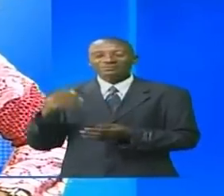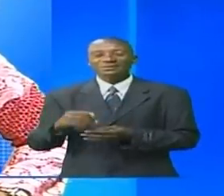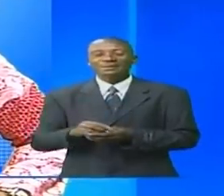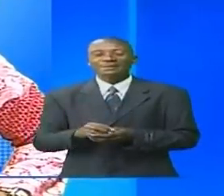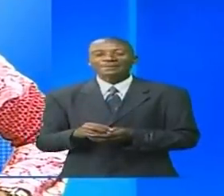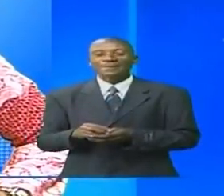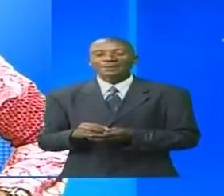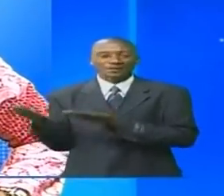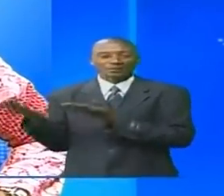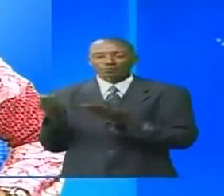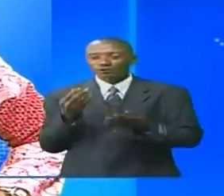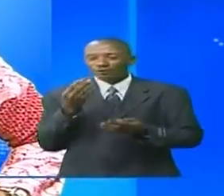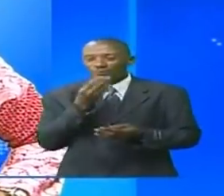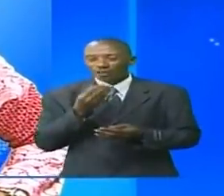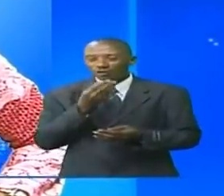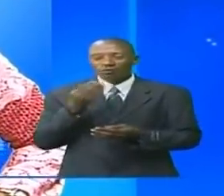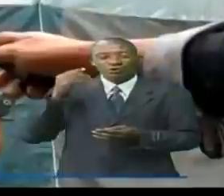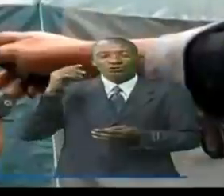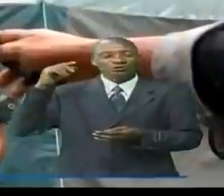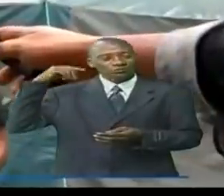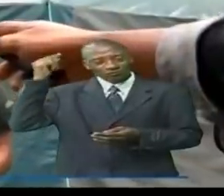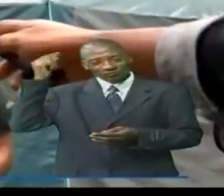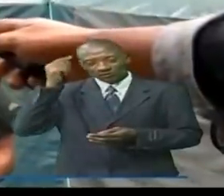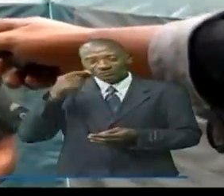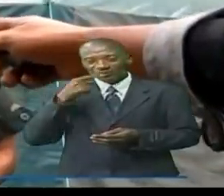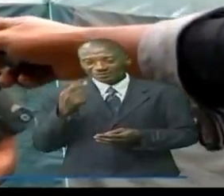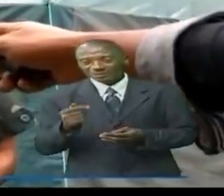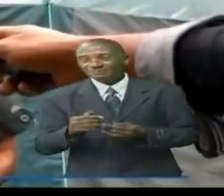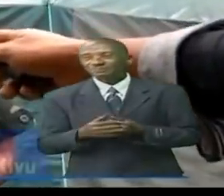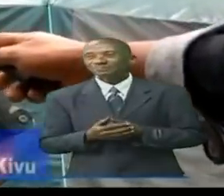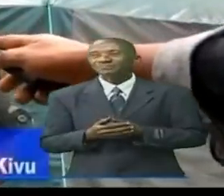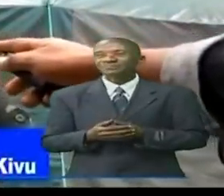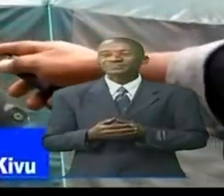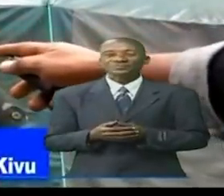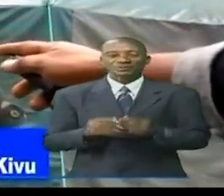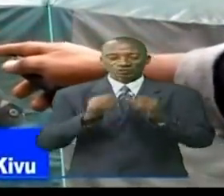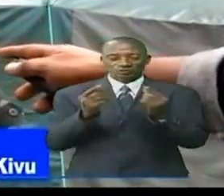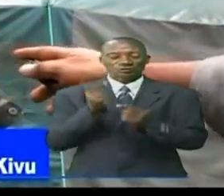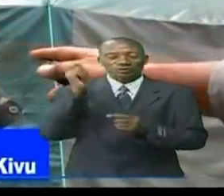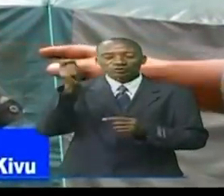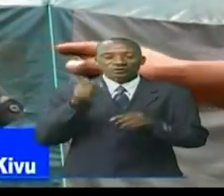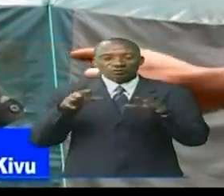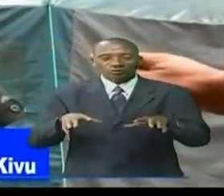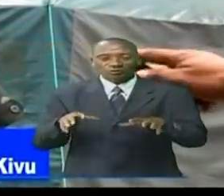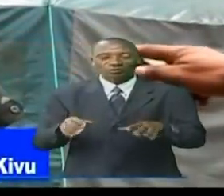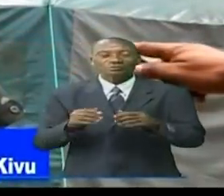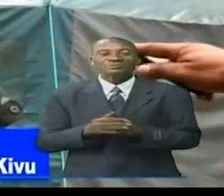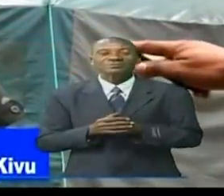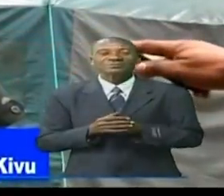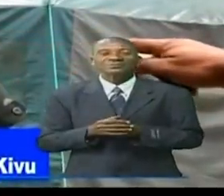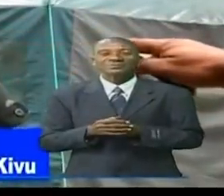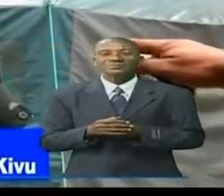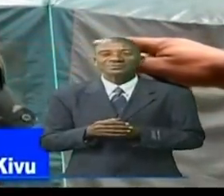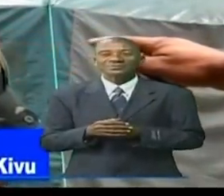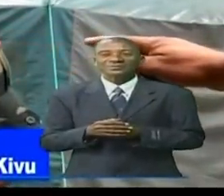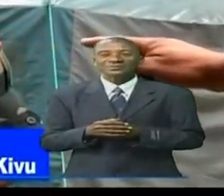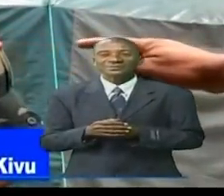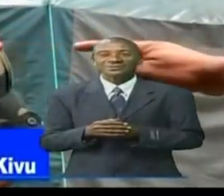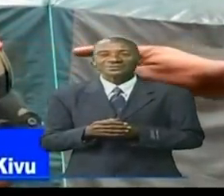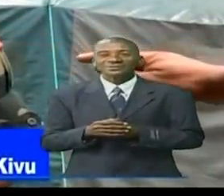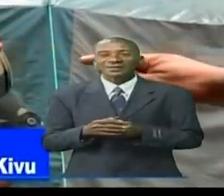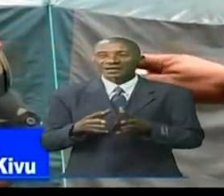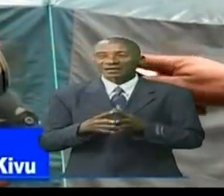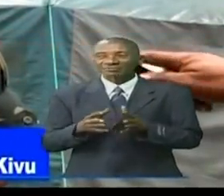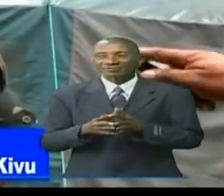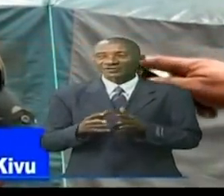provincial donne les précisions. Les forces armées de la République démocratique du Congo portent à la connaissance de l'opinion